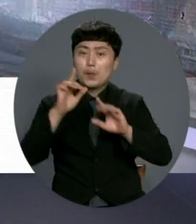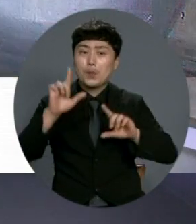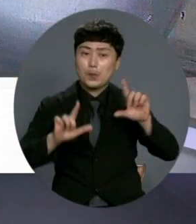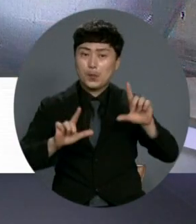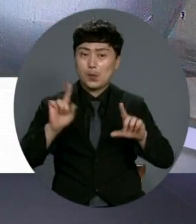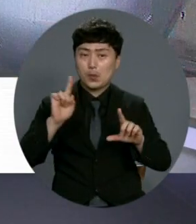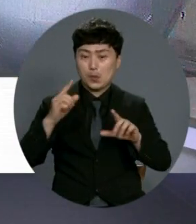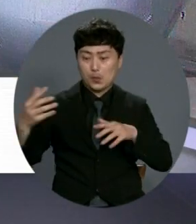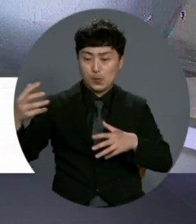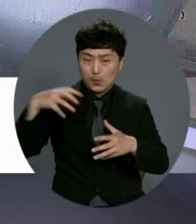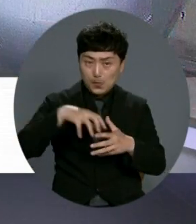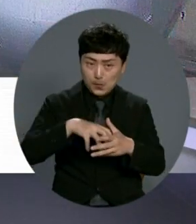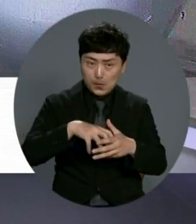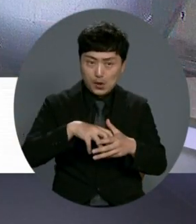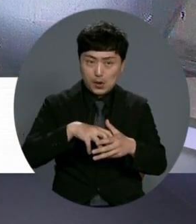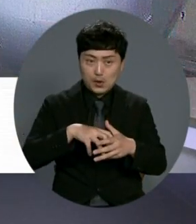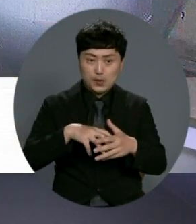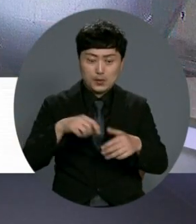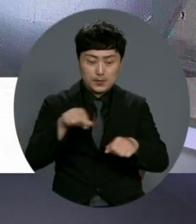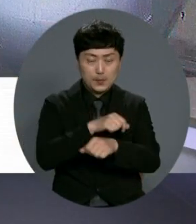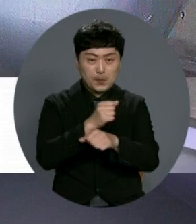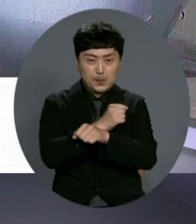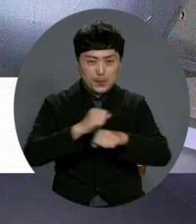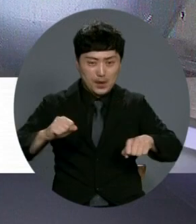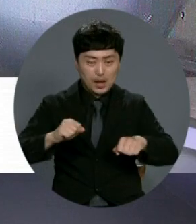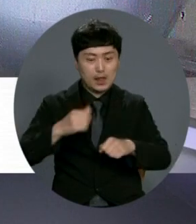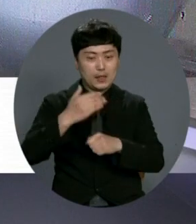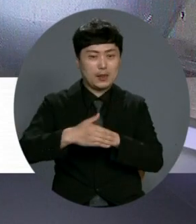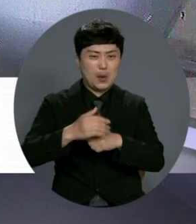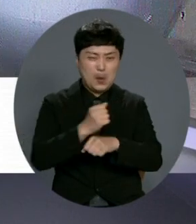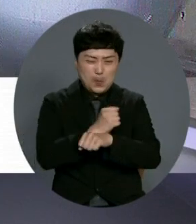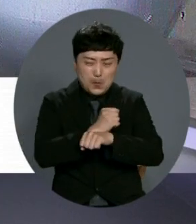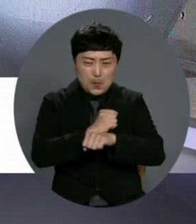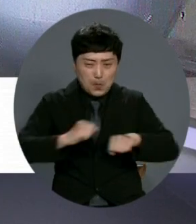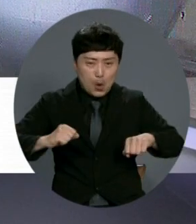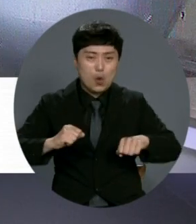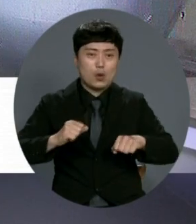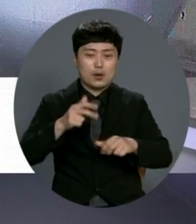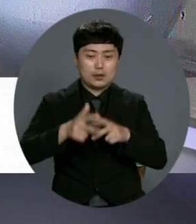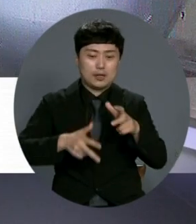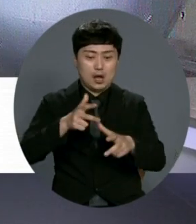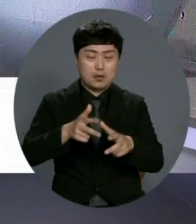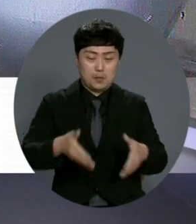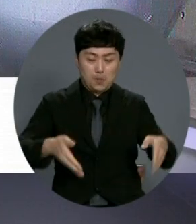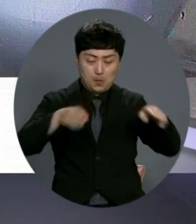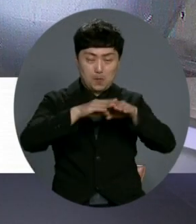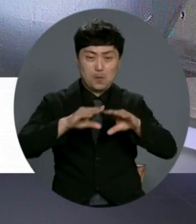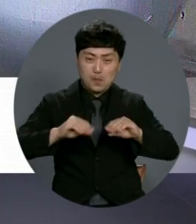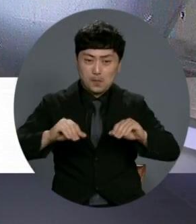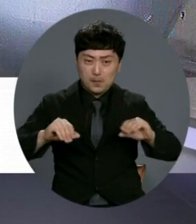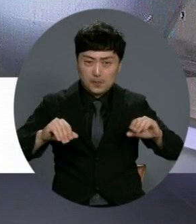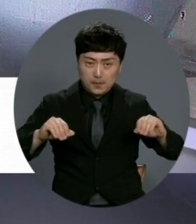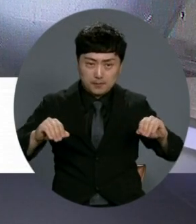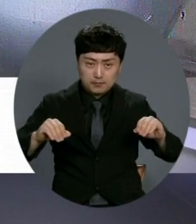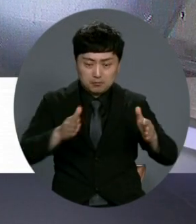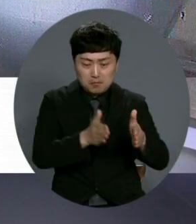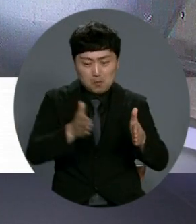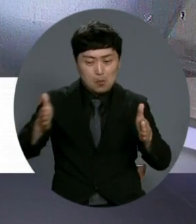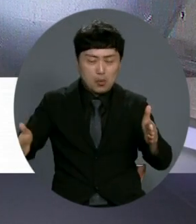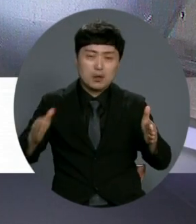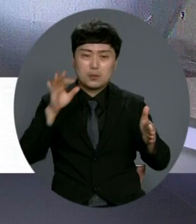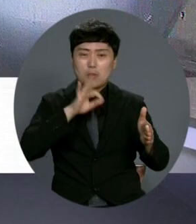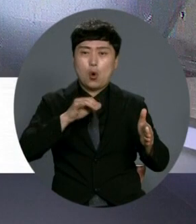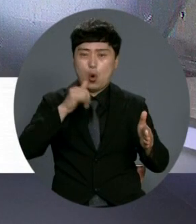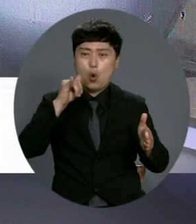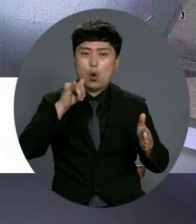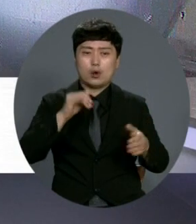전국 특광역시 가운데 가장 넓은 땅을 가지게 된 대구는 산업 용지 확보 면에서 큰 이점을 가지게 됐습니다. 대구